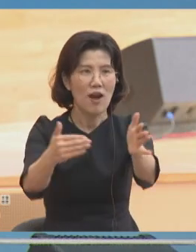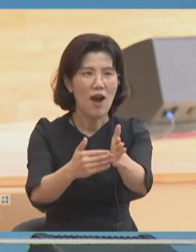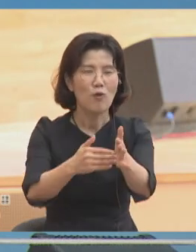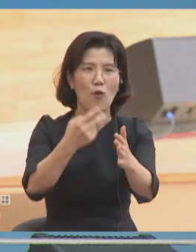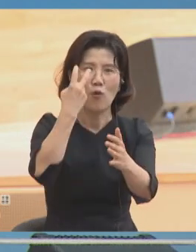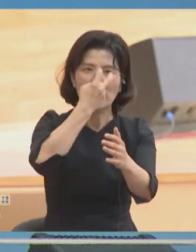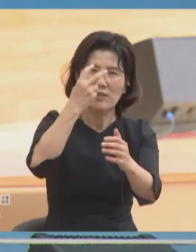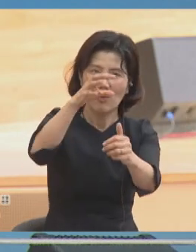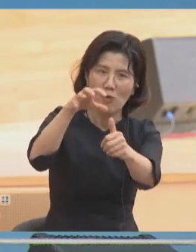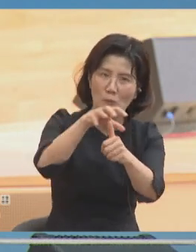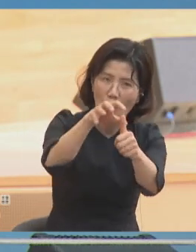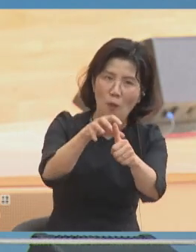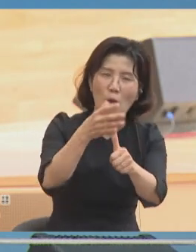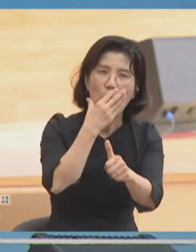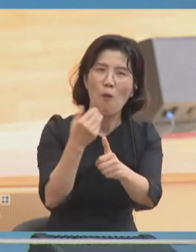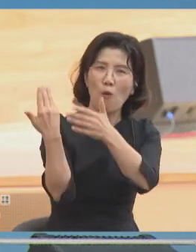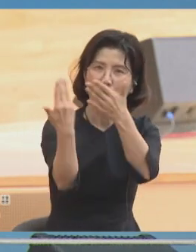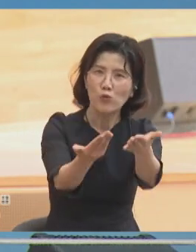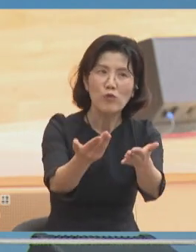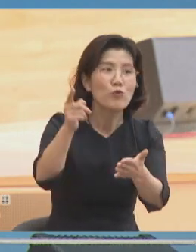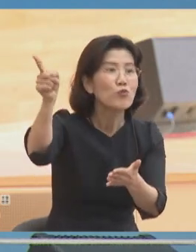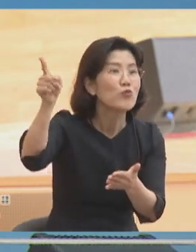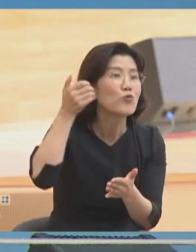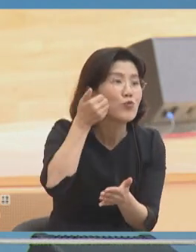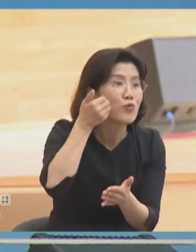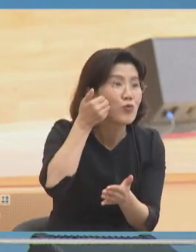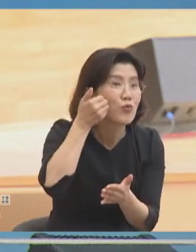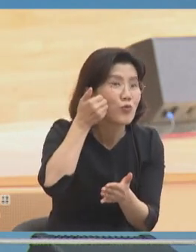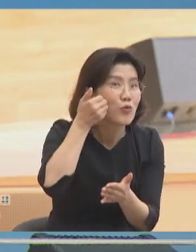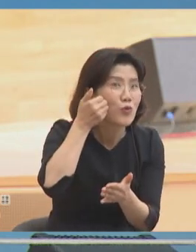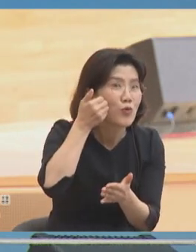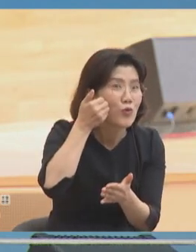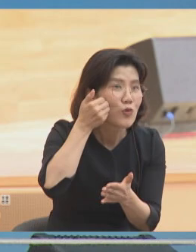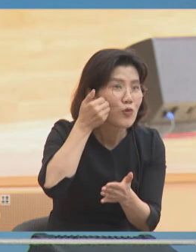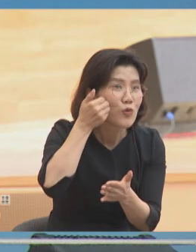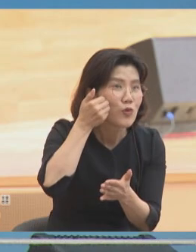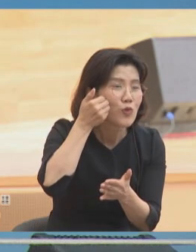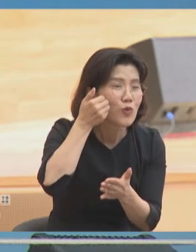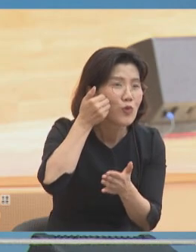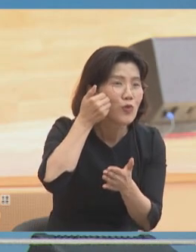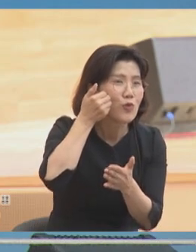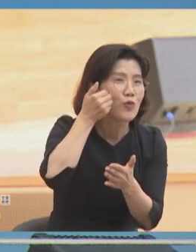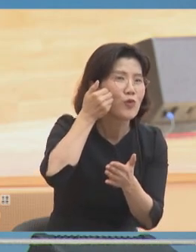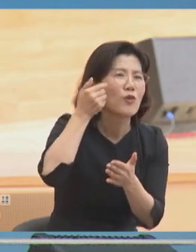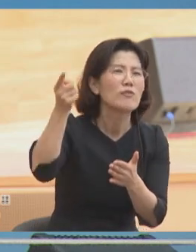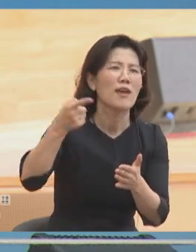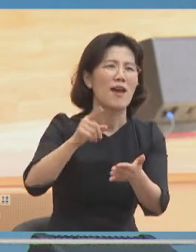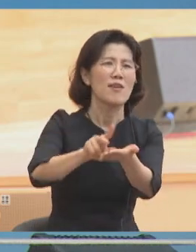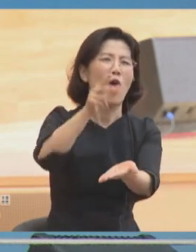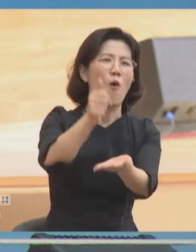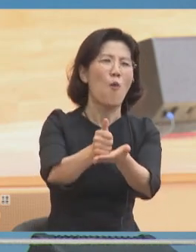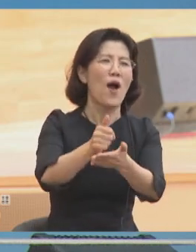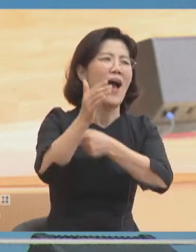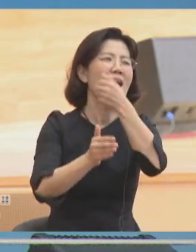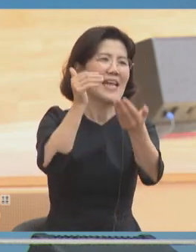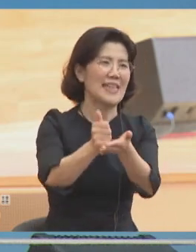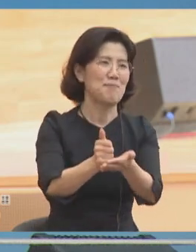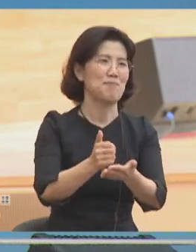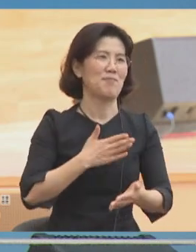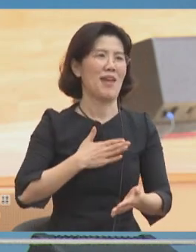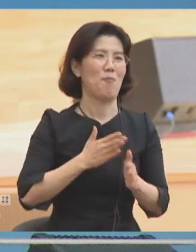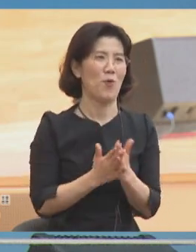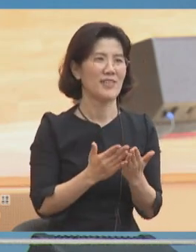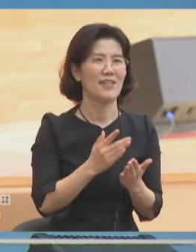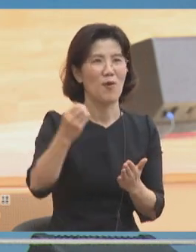지키시고 복을 주셨던 분이 바로 누구다 나다 내가 그 여호와 하나님이야 말씀하고 계신 겁니다